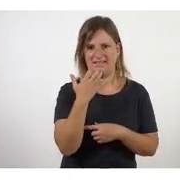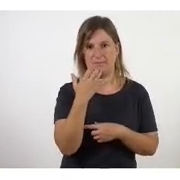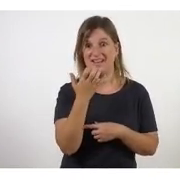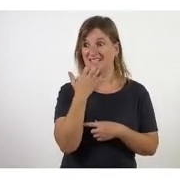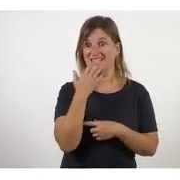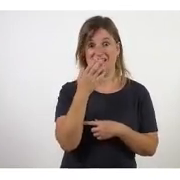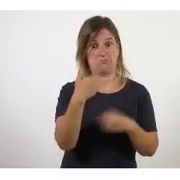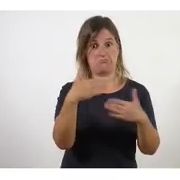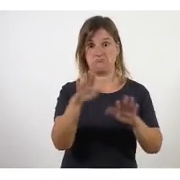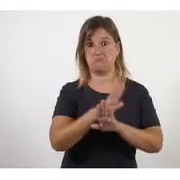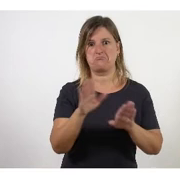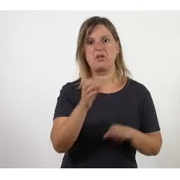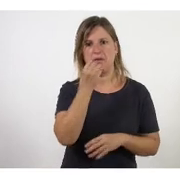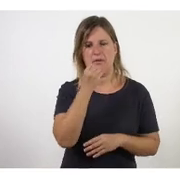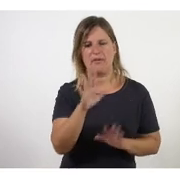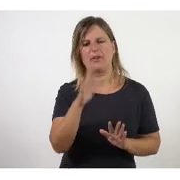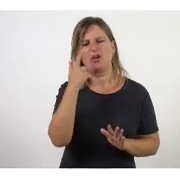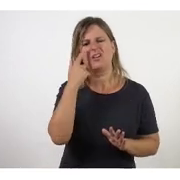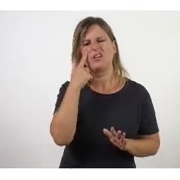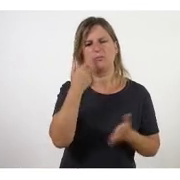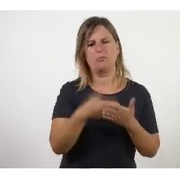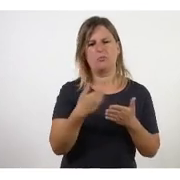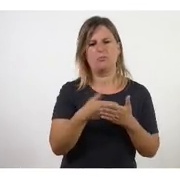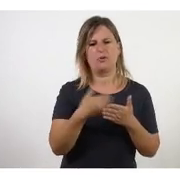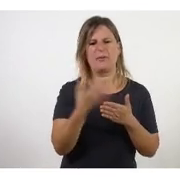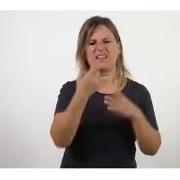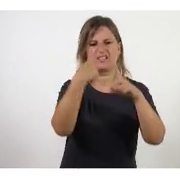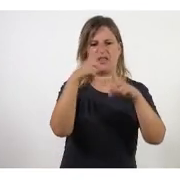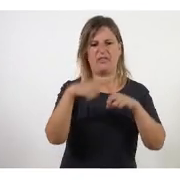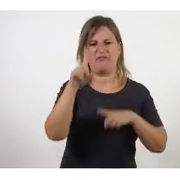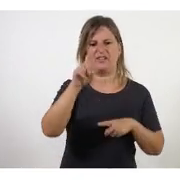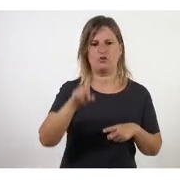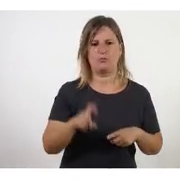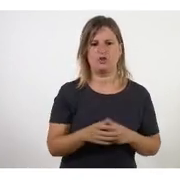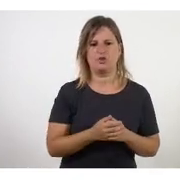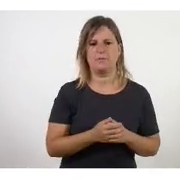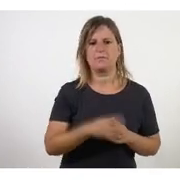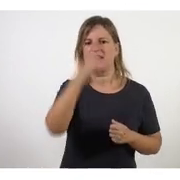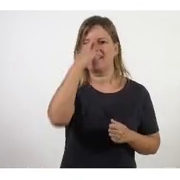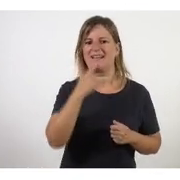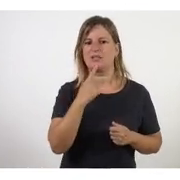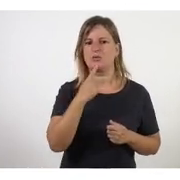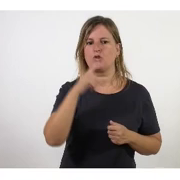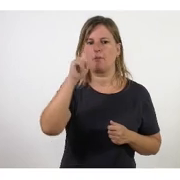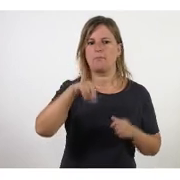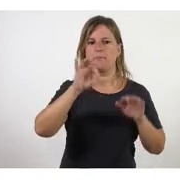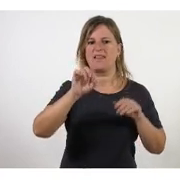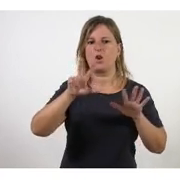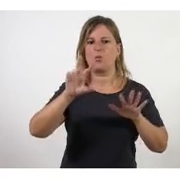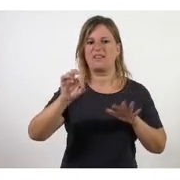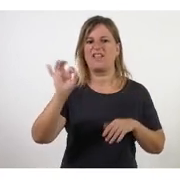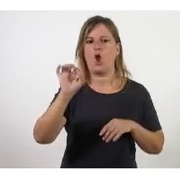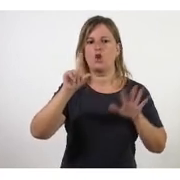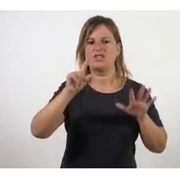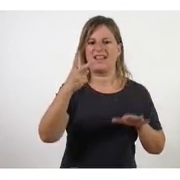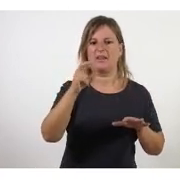deixéssim així, ja aniria bé. Però anem a veure una miqueta les diferents opcions. Resolució 1080 o 720. Després, més